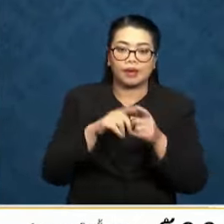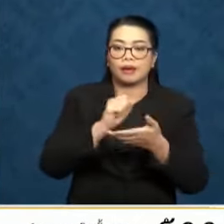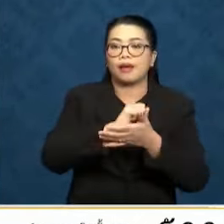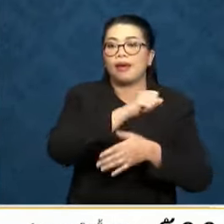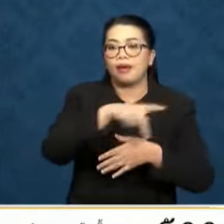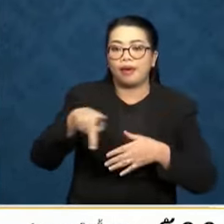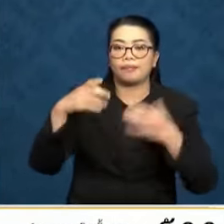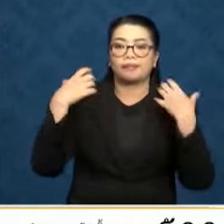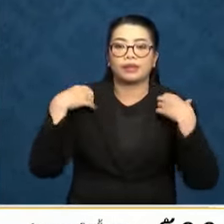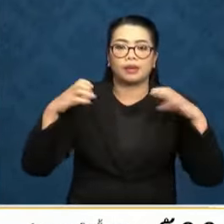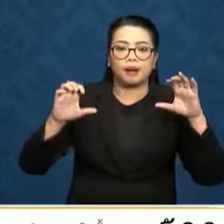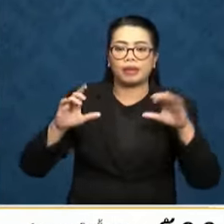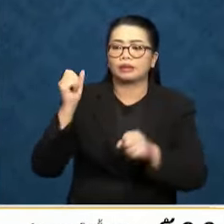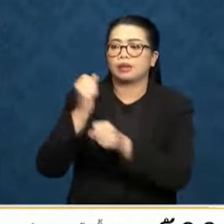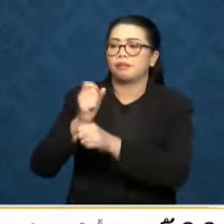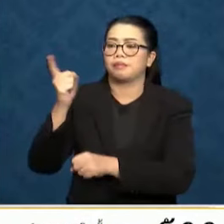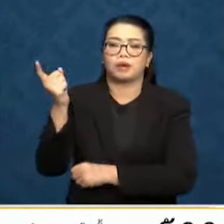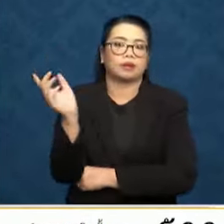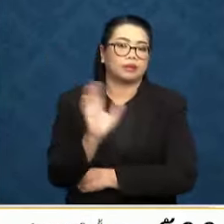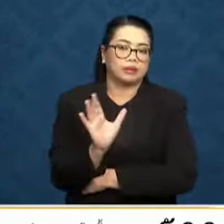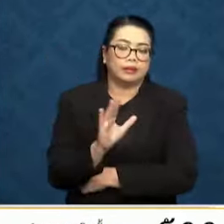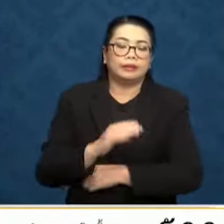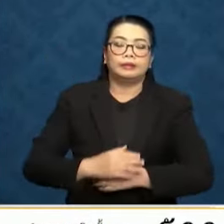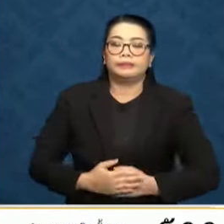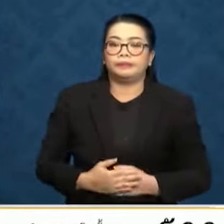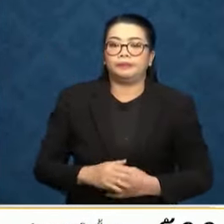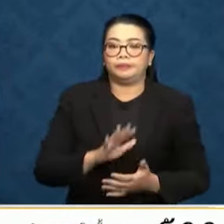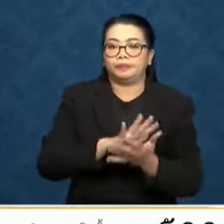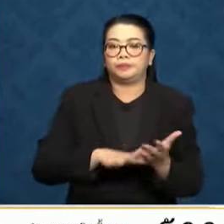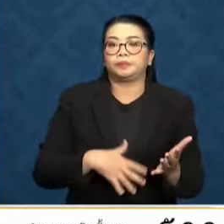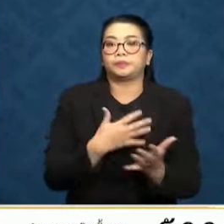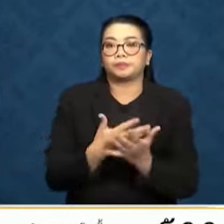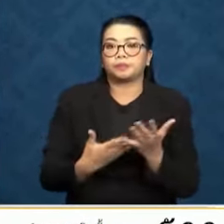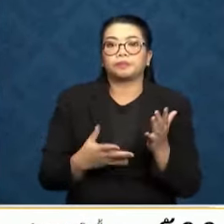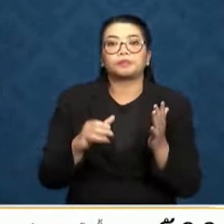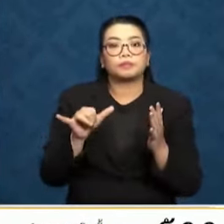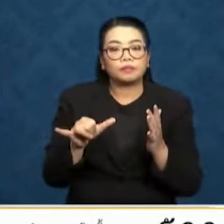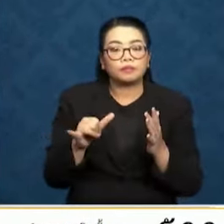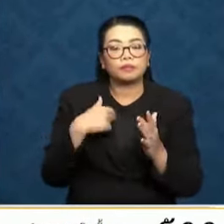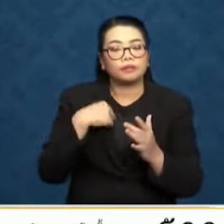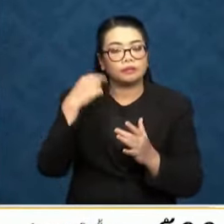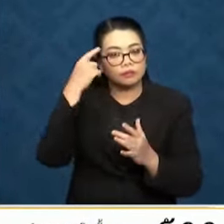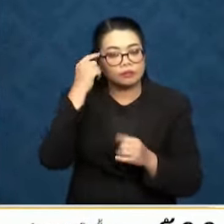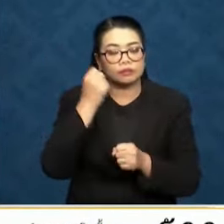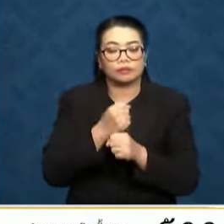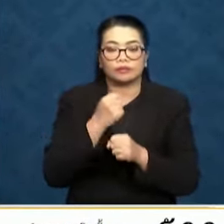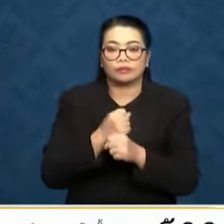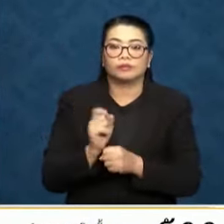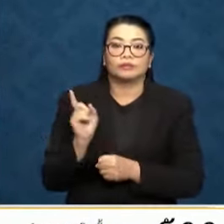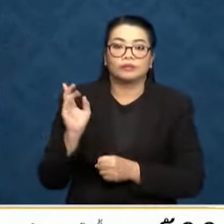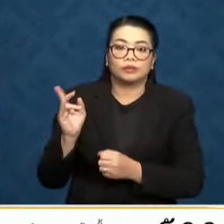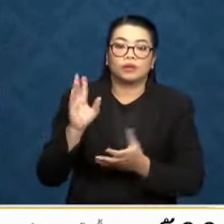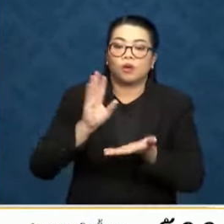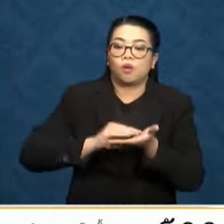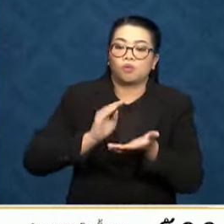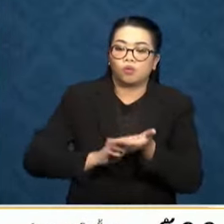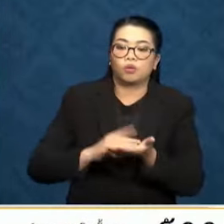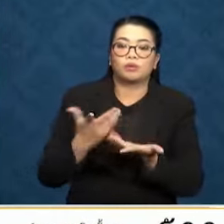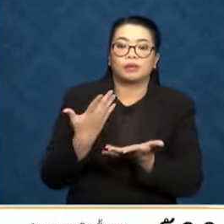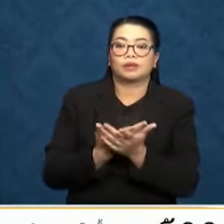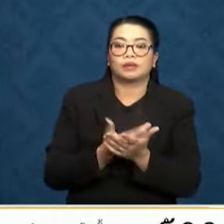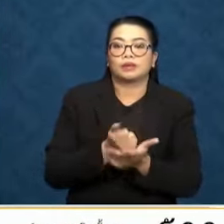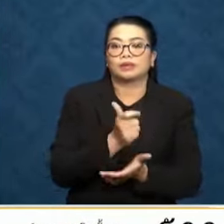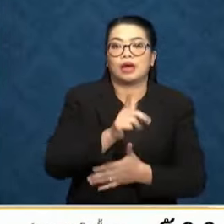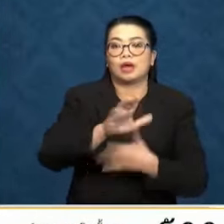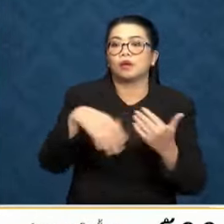หนึ่งหัวใจจสำคัญค่ะของการจัดซื้อจัดจ้างอย่างมียุทธศาสตร์นะคะคือรัฐบาลสามารถใช้ Public spendingหรือรายจ่ายภาค